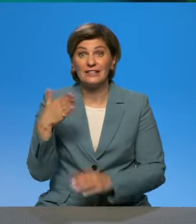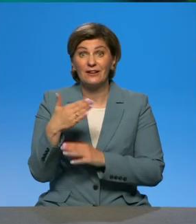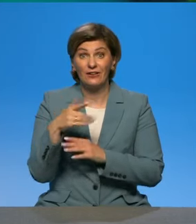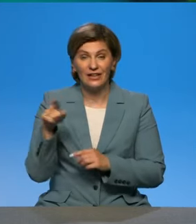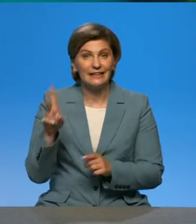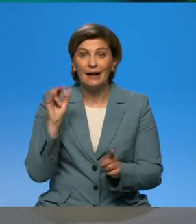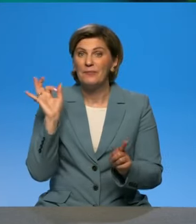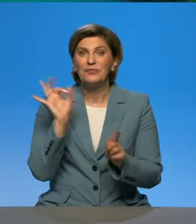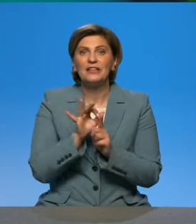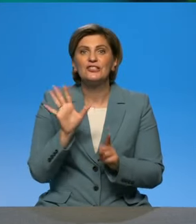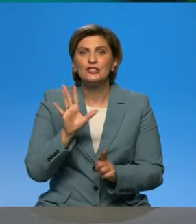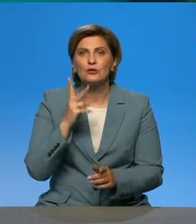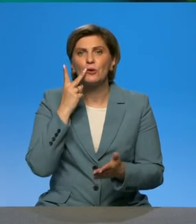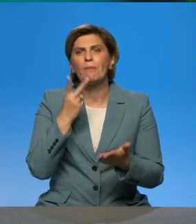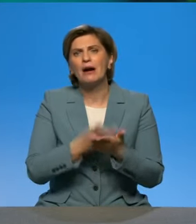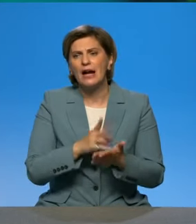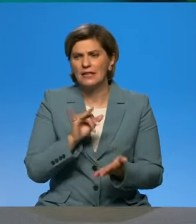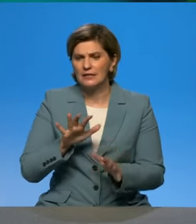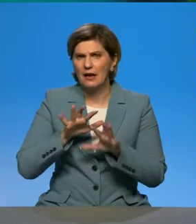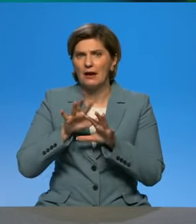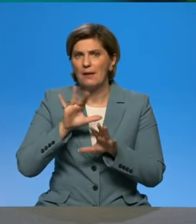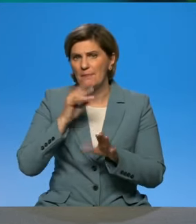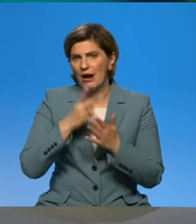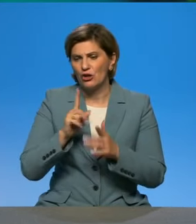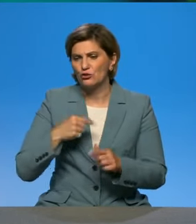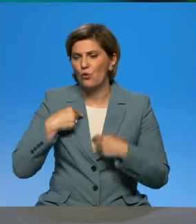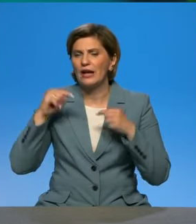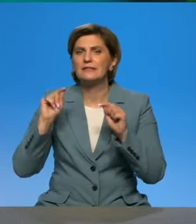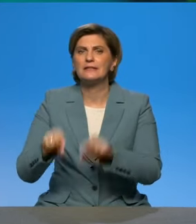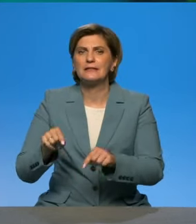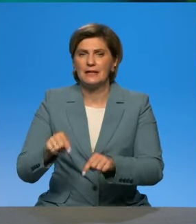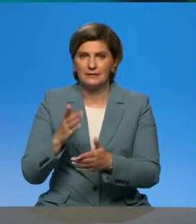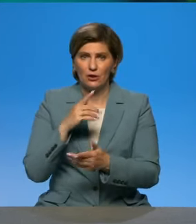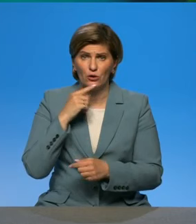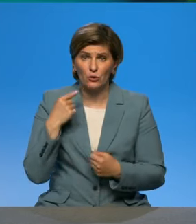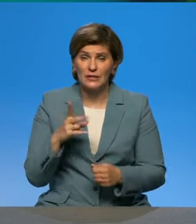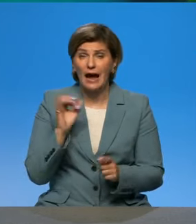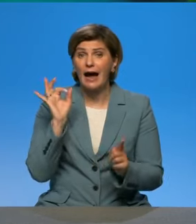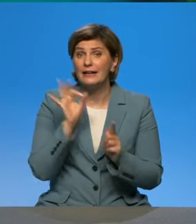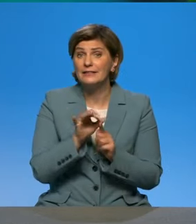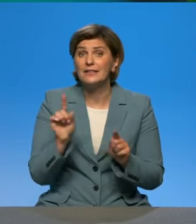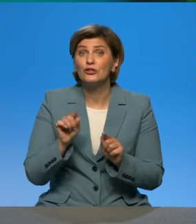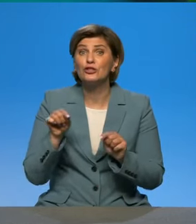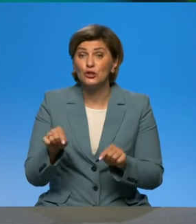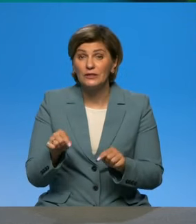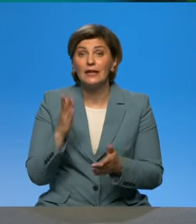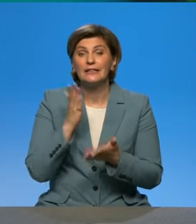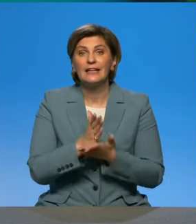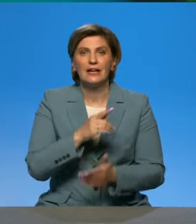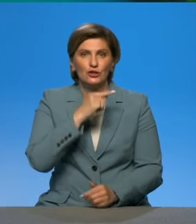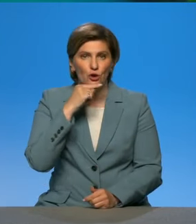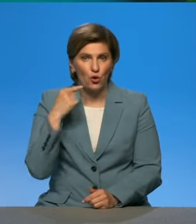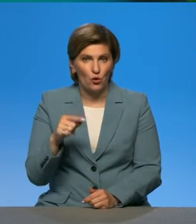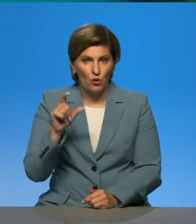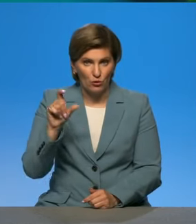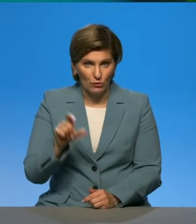того, чтобы показать и застолбить, скажем так, что вот у нас здесь Россия, а с целью того, чтобы показать, что здесь россиянин, и